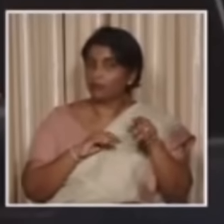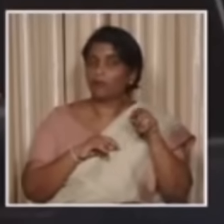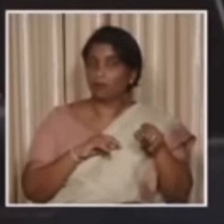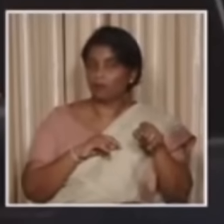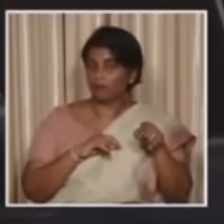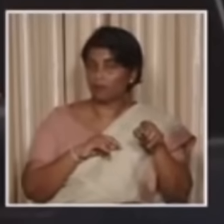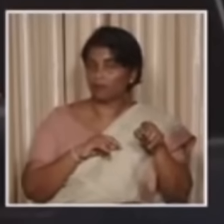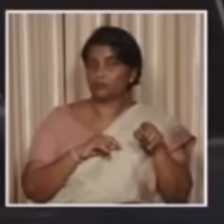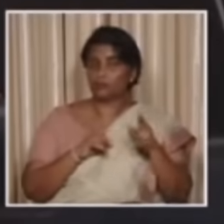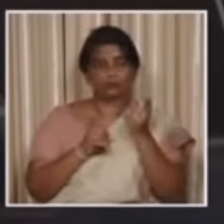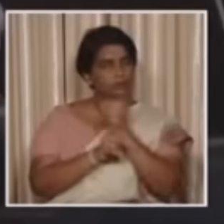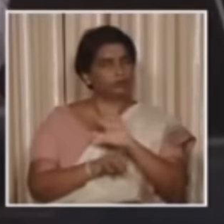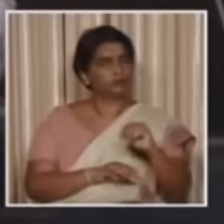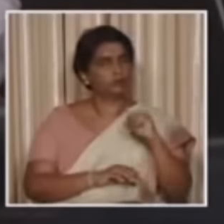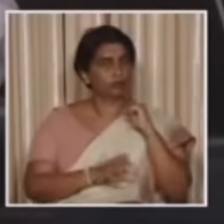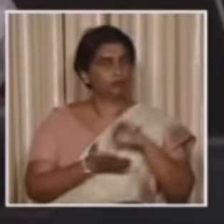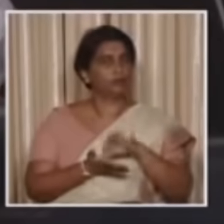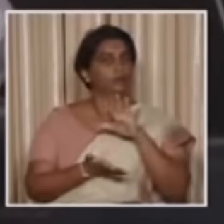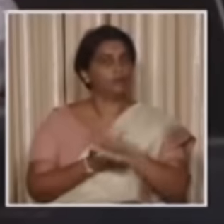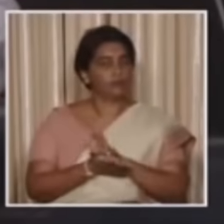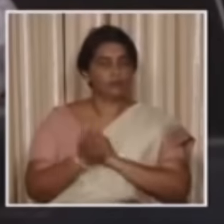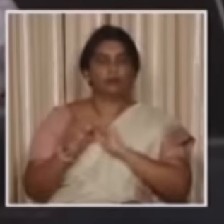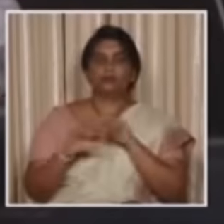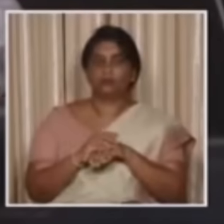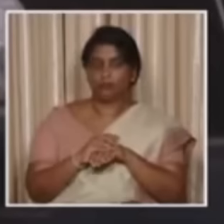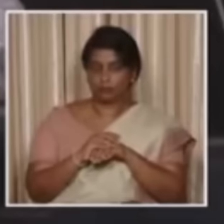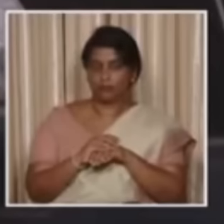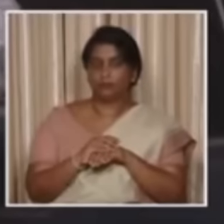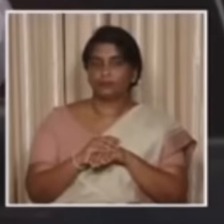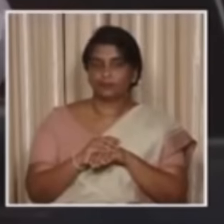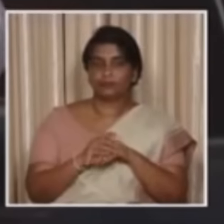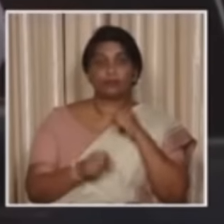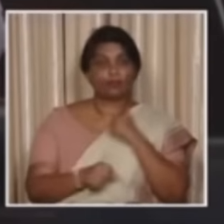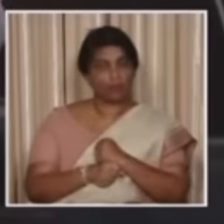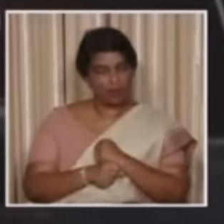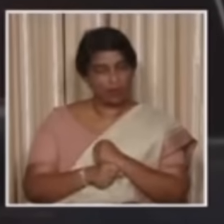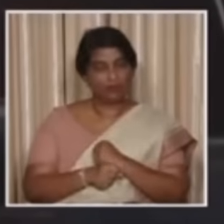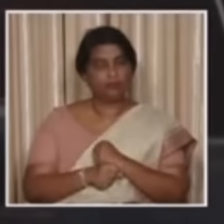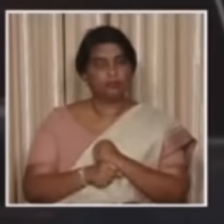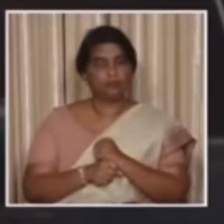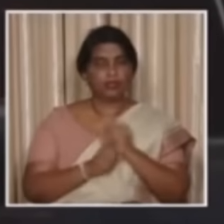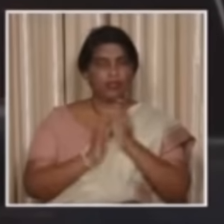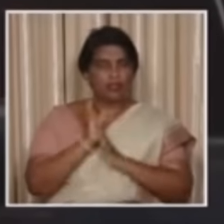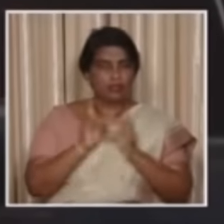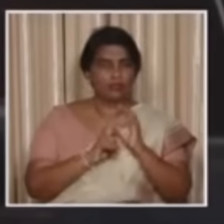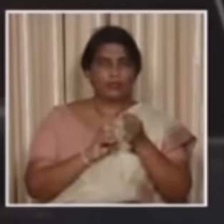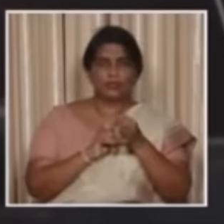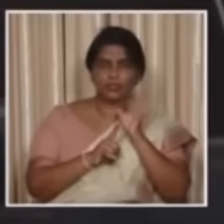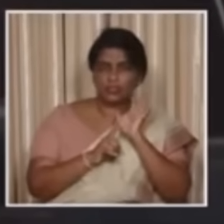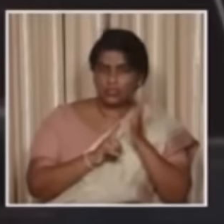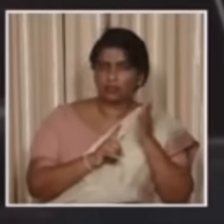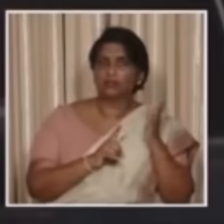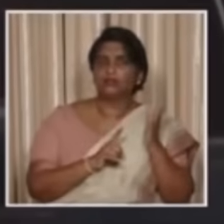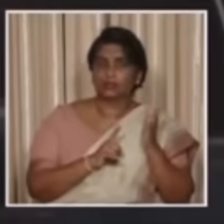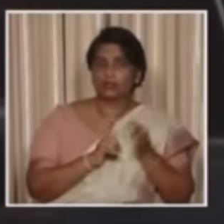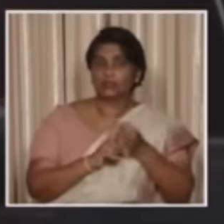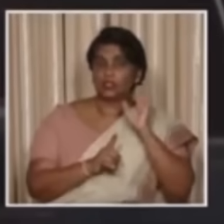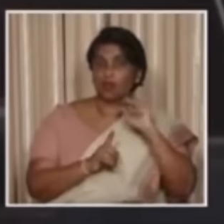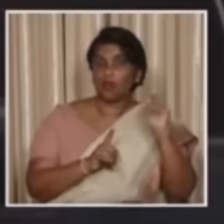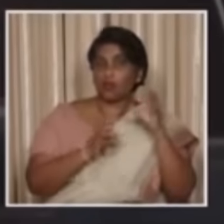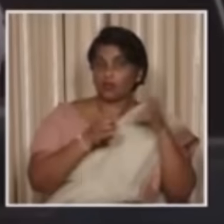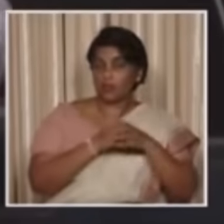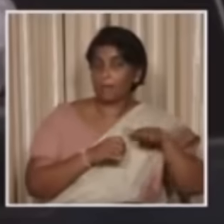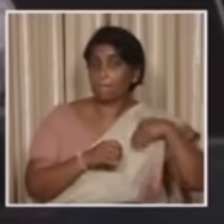पिलिबंद ऋजुव तींदु तीर्ण गण मेधिहत्म पिलिबंद आंडुवेत् विविध यमतिवर जनाधिपतिवर जनाधिपति